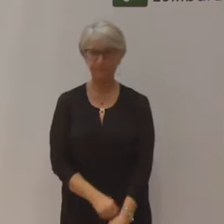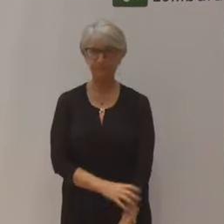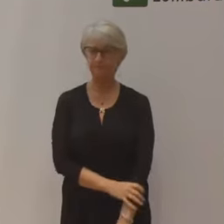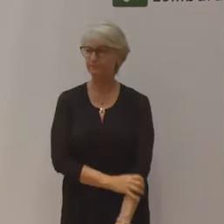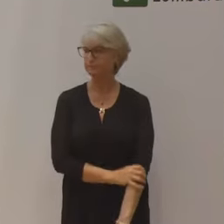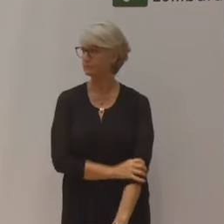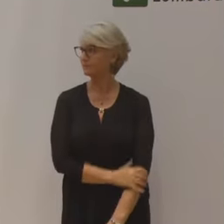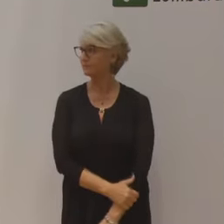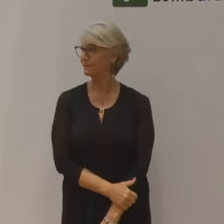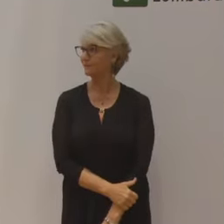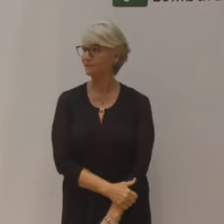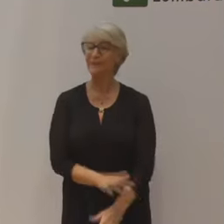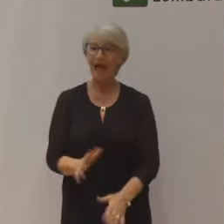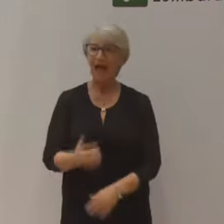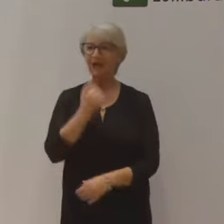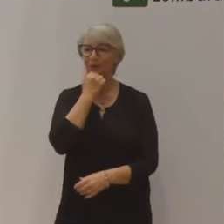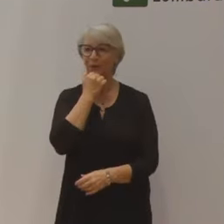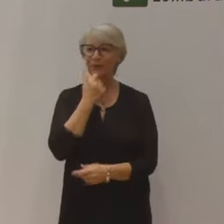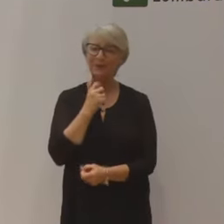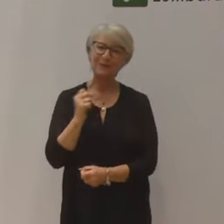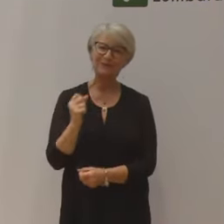Scusi, sono un po' veloce.